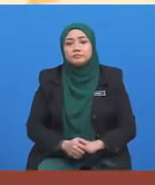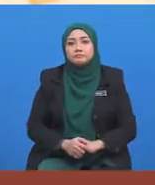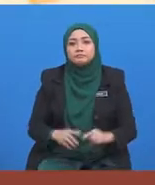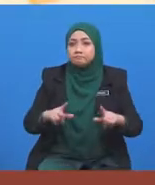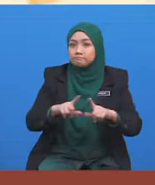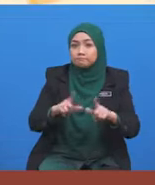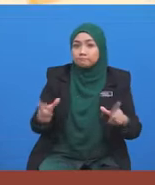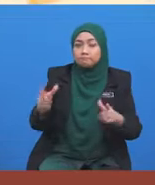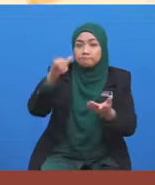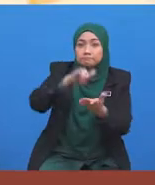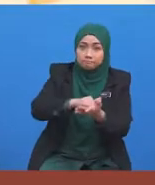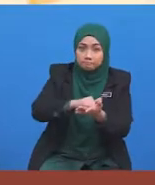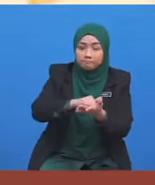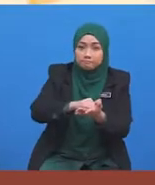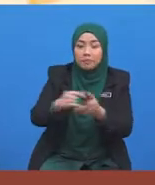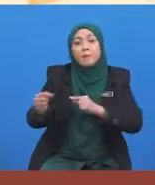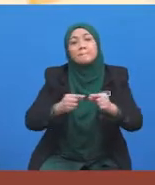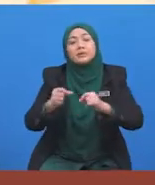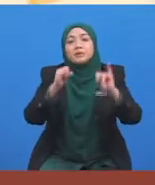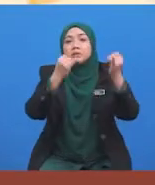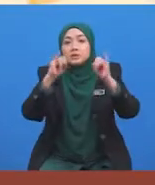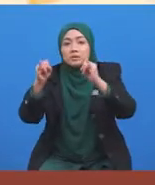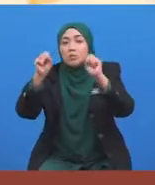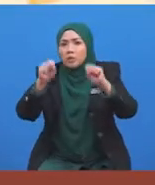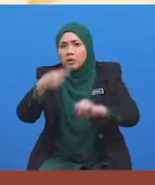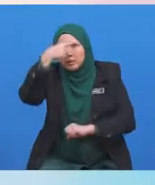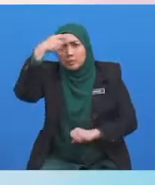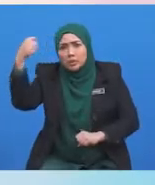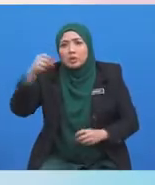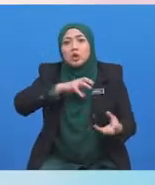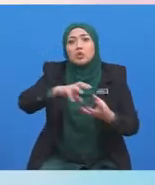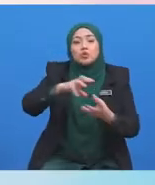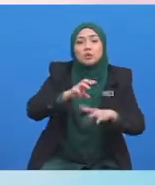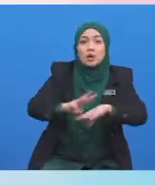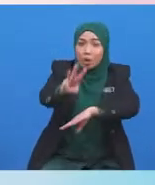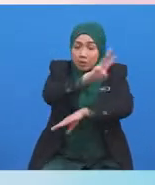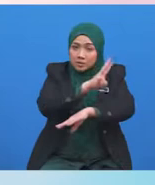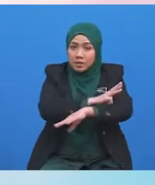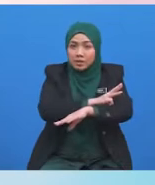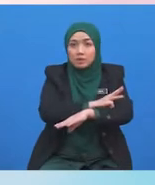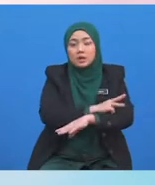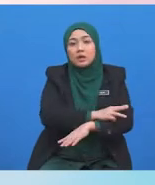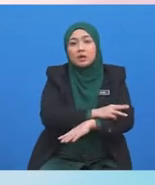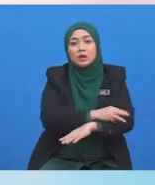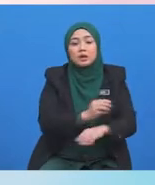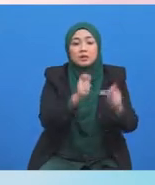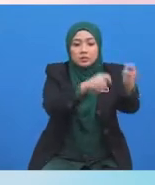Selain itu, kejadian pergerakan jisim juga boleh menyebabkan kerosakan kepada kawasan